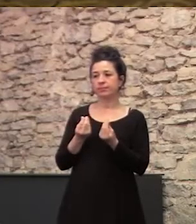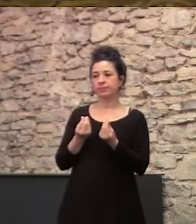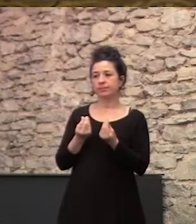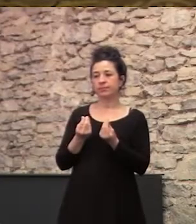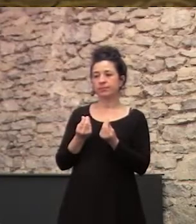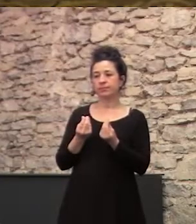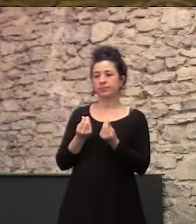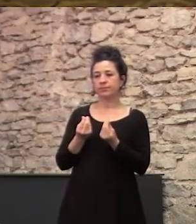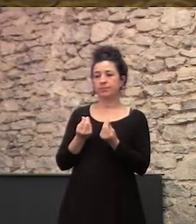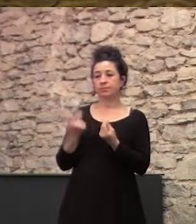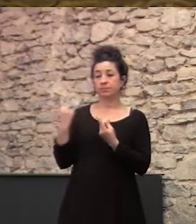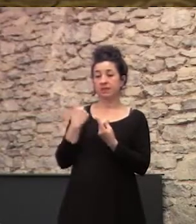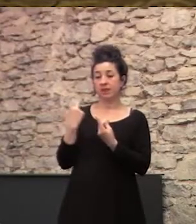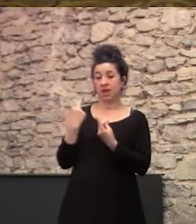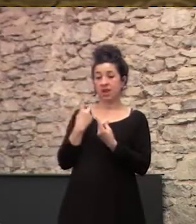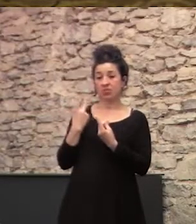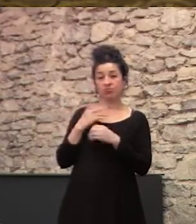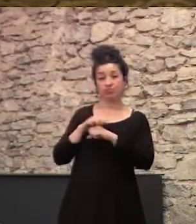bueno, laguna gara